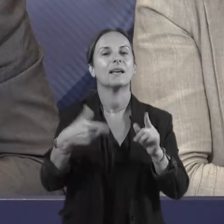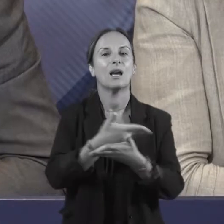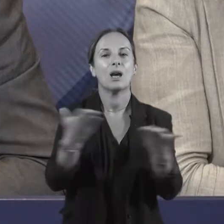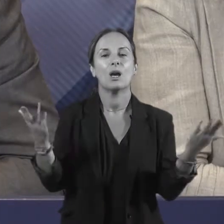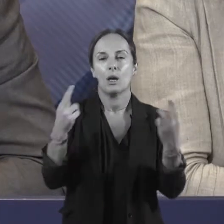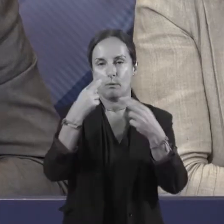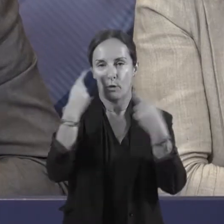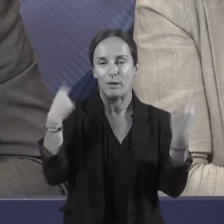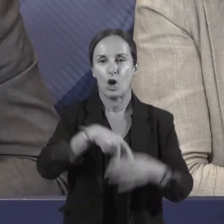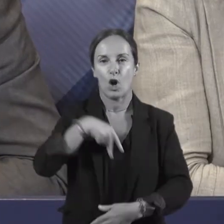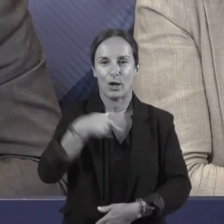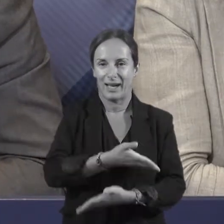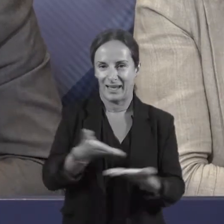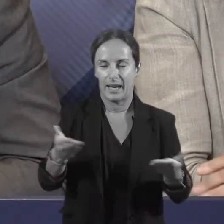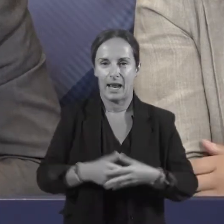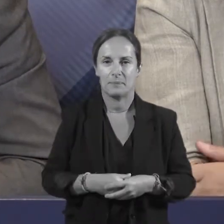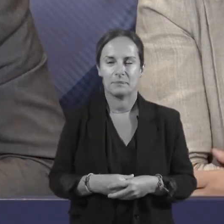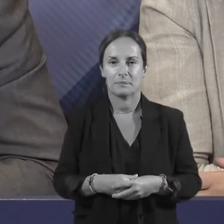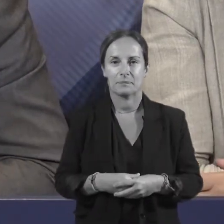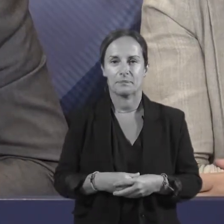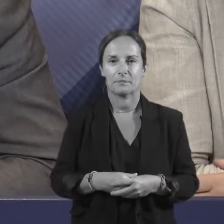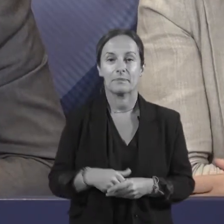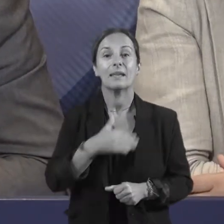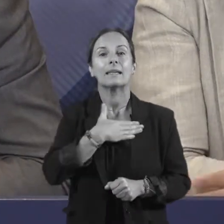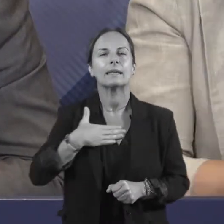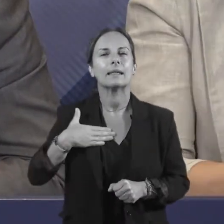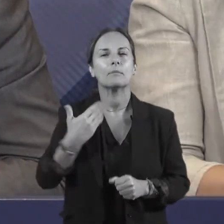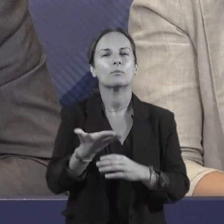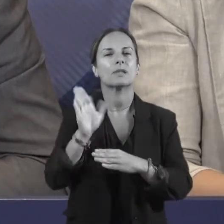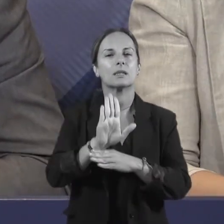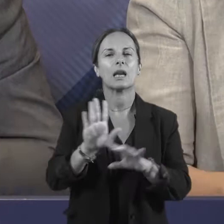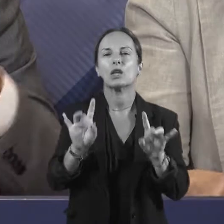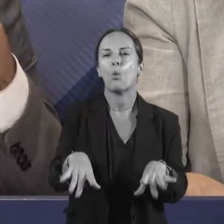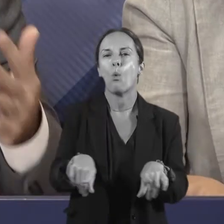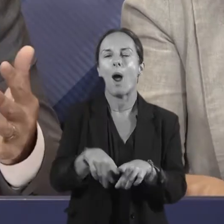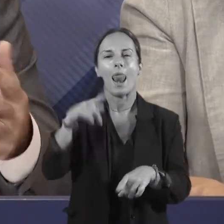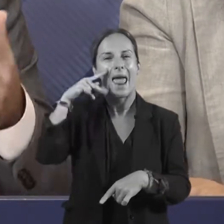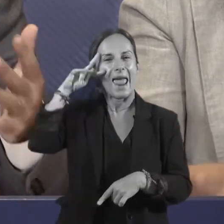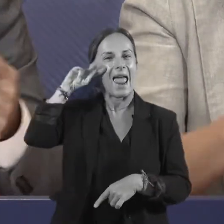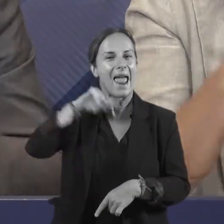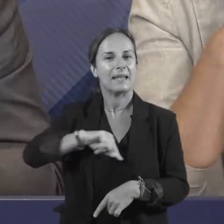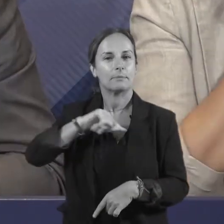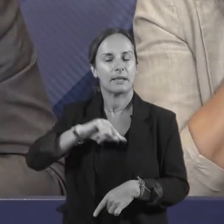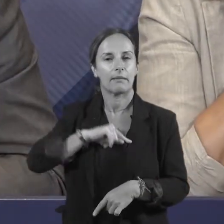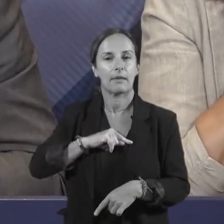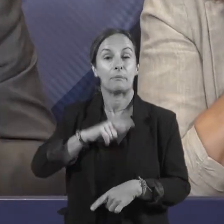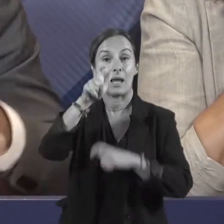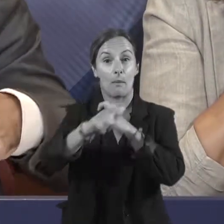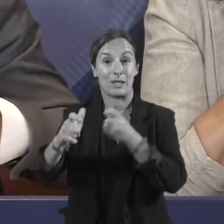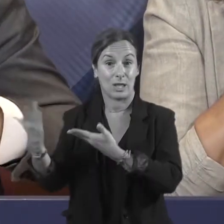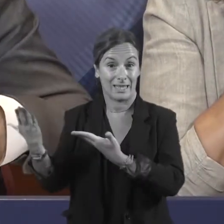general. Volem presentar-ho amb un mode d'experiència. Quan els convidats entrin a l'espai,